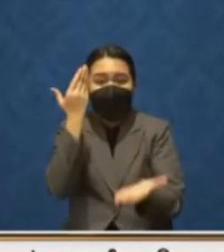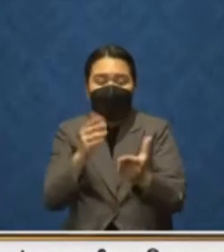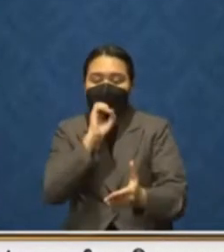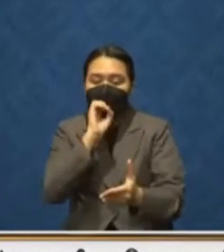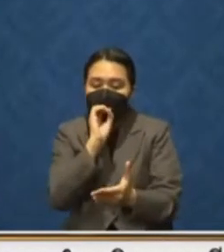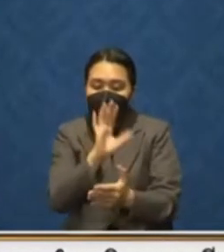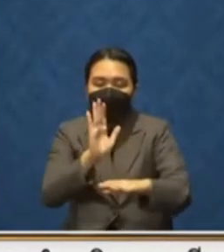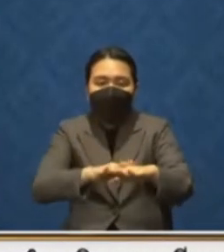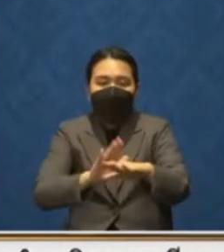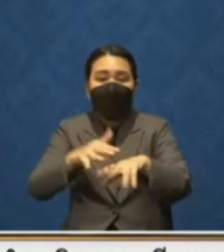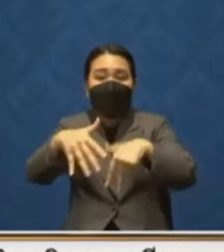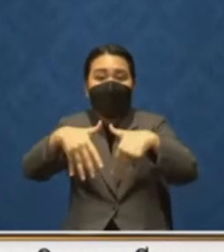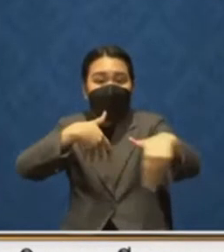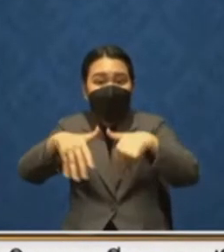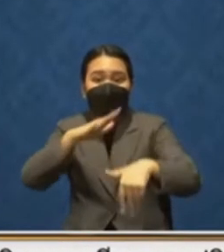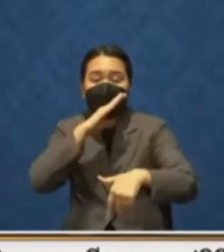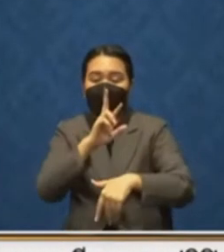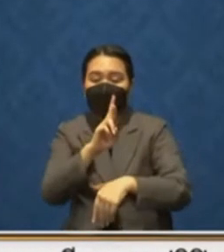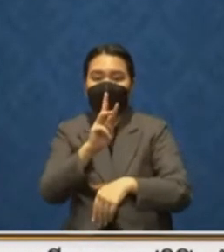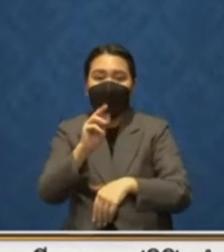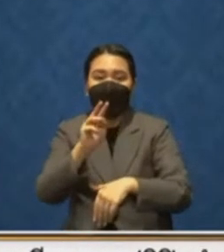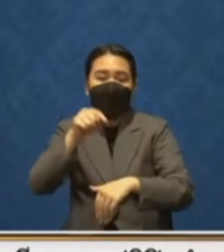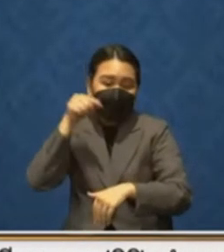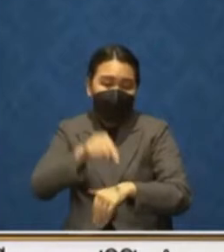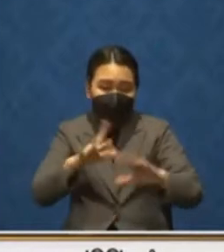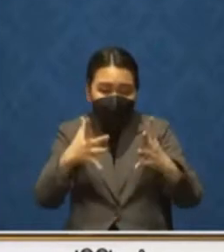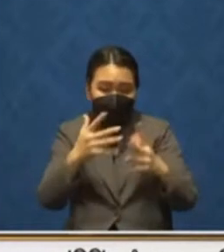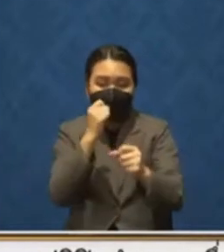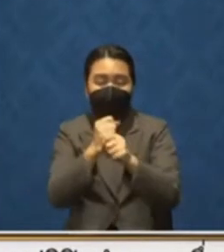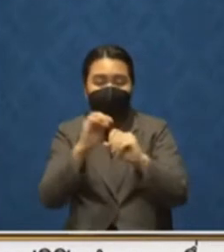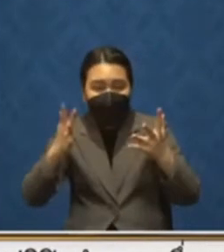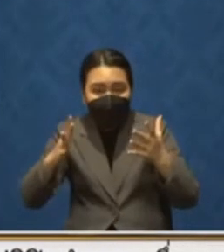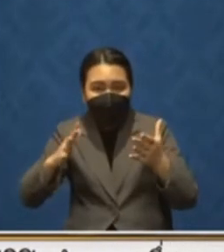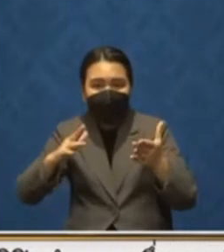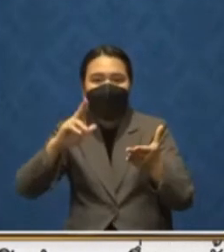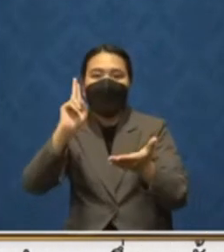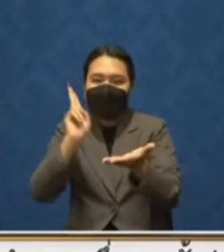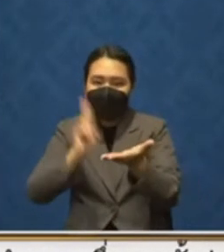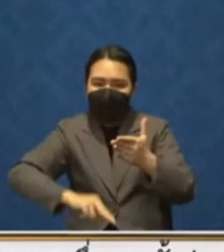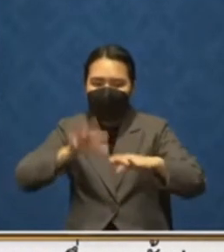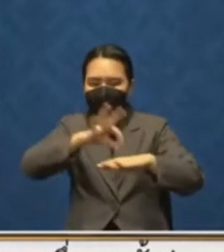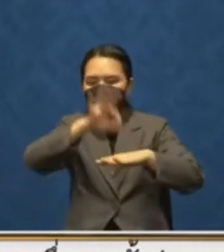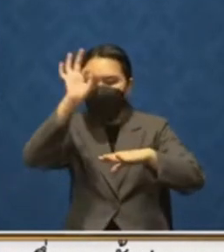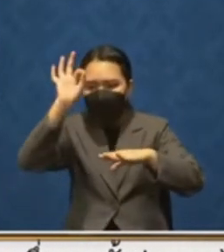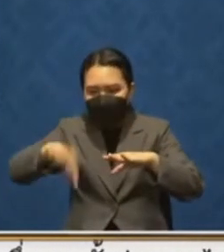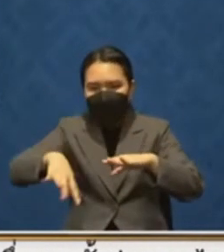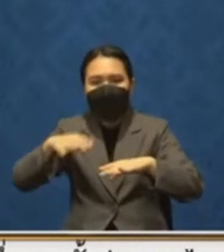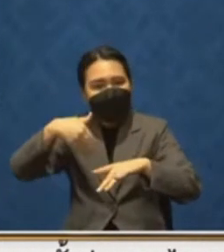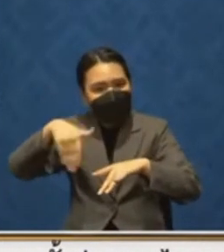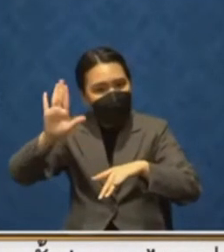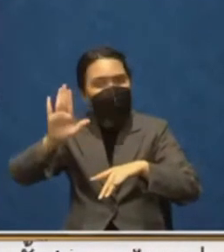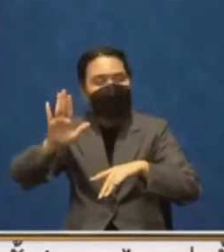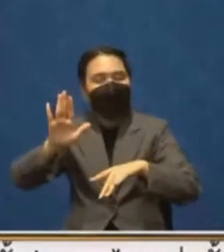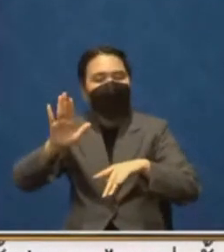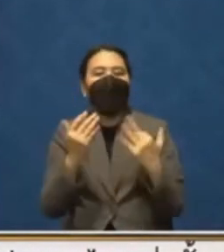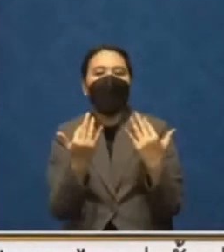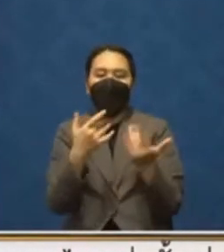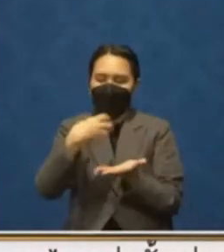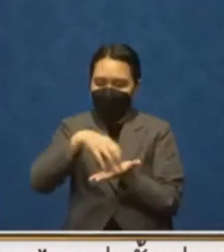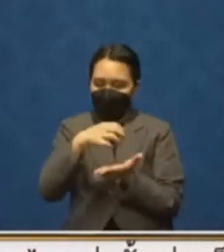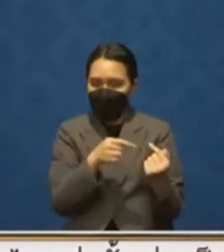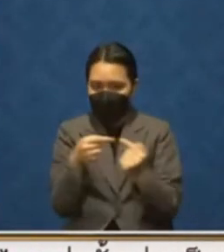ตรีไม่ทำไม่สั่งไม่ดำเนินการทดปรับออกที่อยู่เล่าต่อ